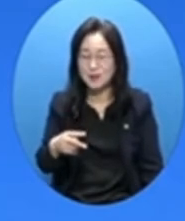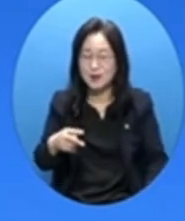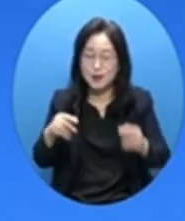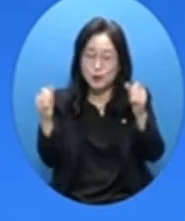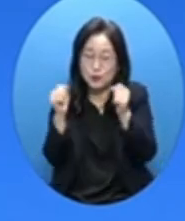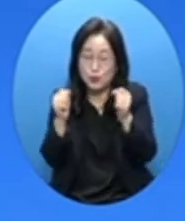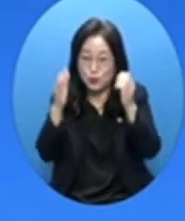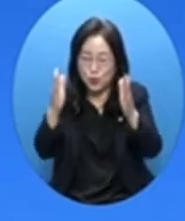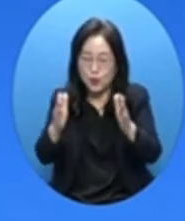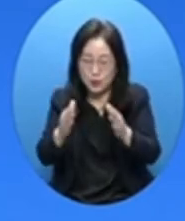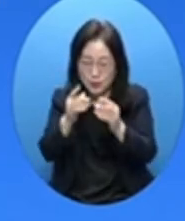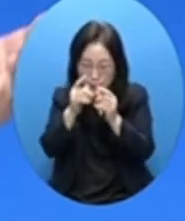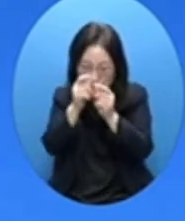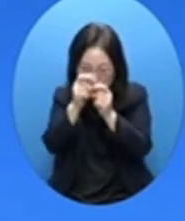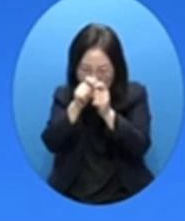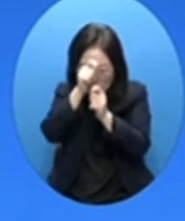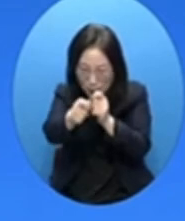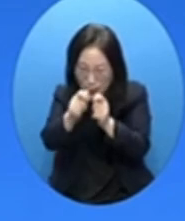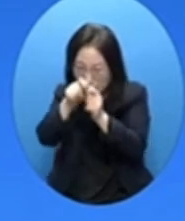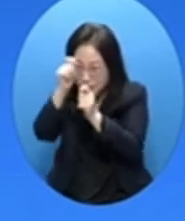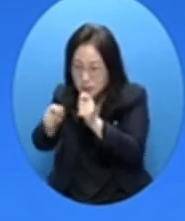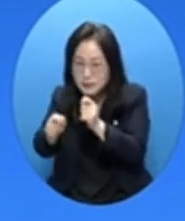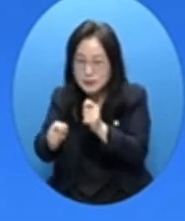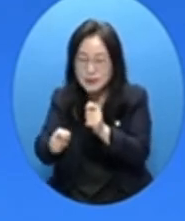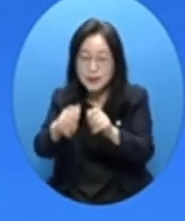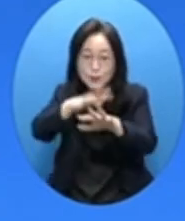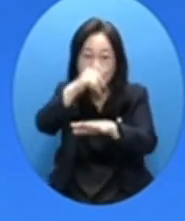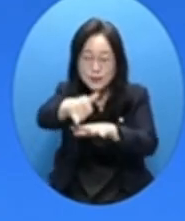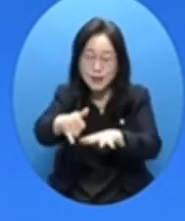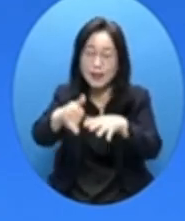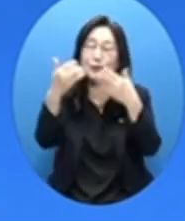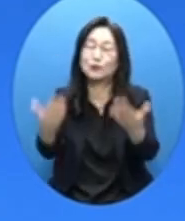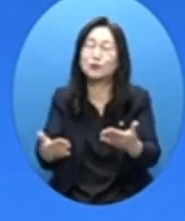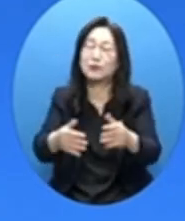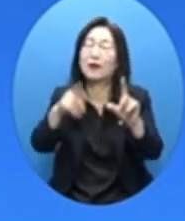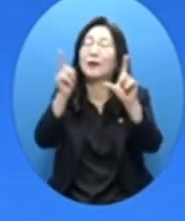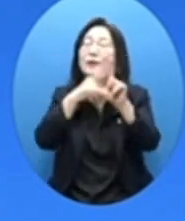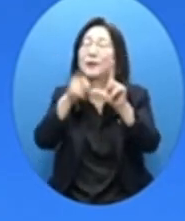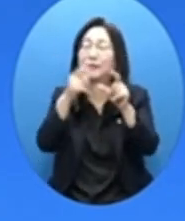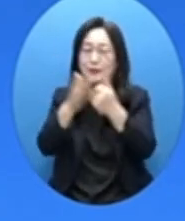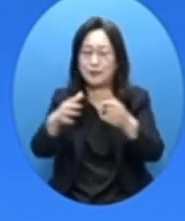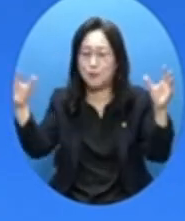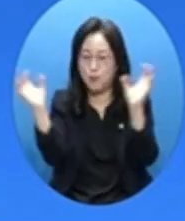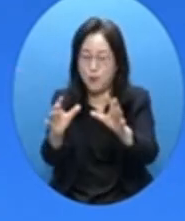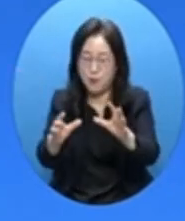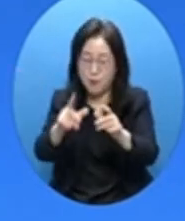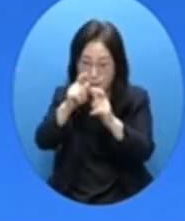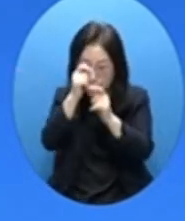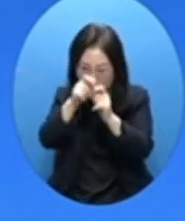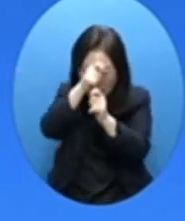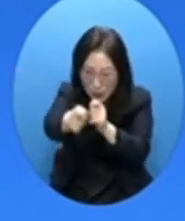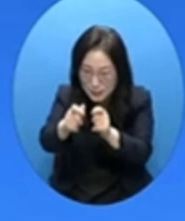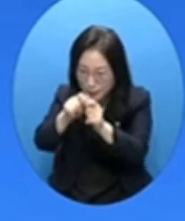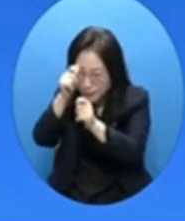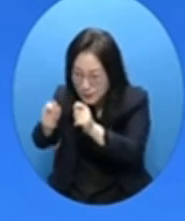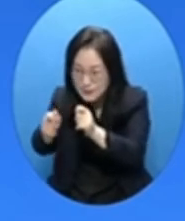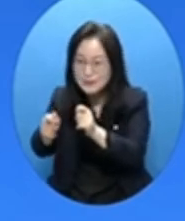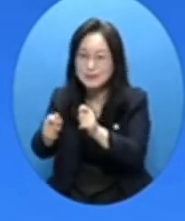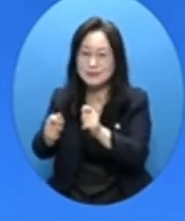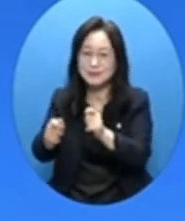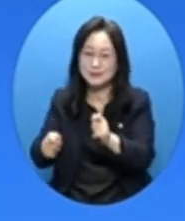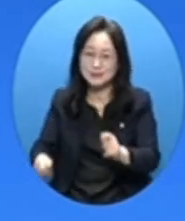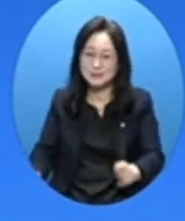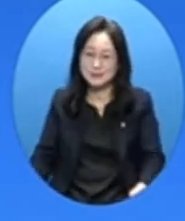겨울 내내 도박을 합니다 농사를 짓고 할 일이 없으니까 모여서 도박을 합니다 화투를 치고 도박을 합니다